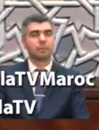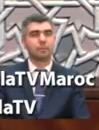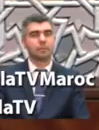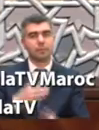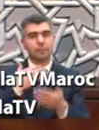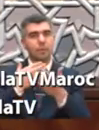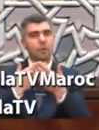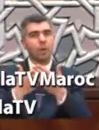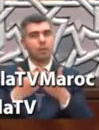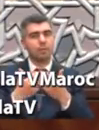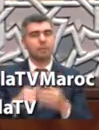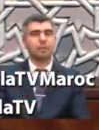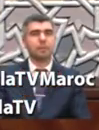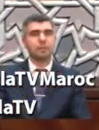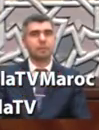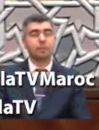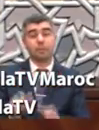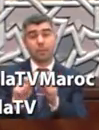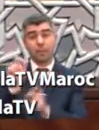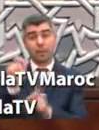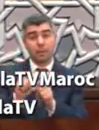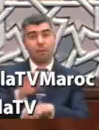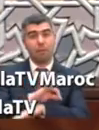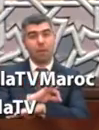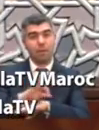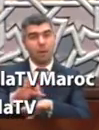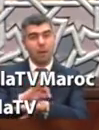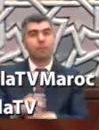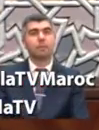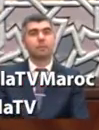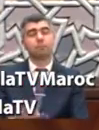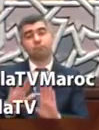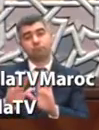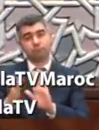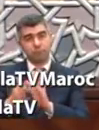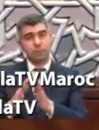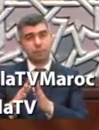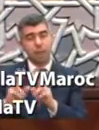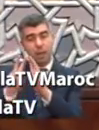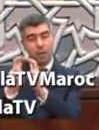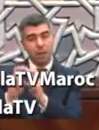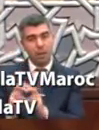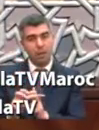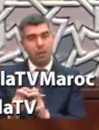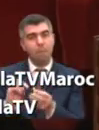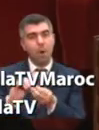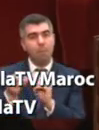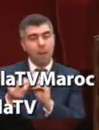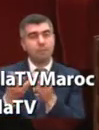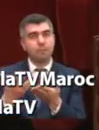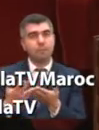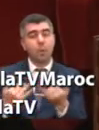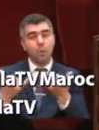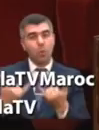شكرا سيد النائب. فيما يتعلق بالخصاص الموارد البشريه بالذات، هذه يعني مساله اشكاليه هيكليه. كاين